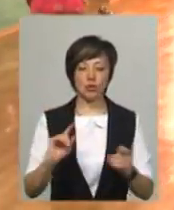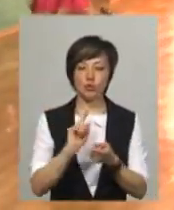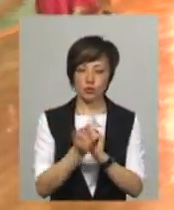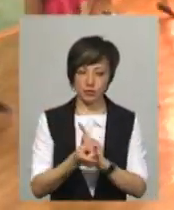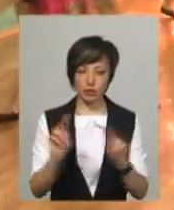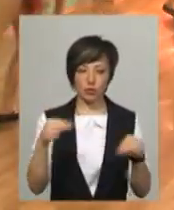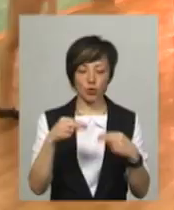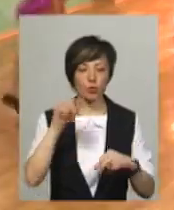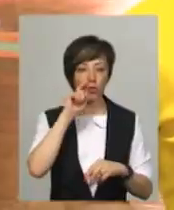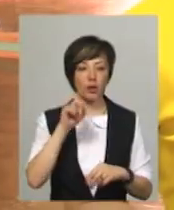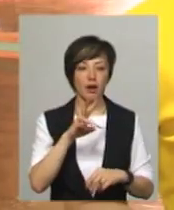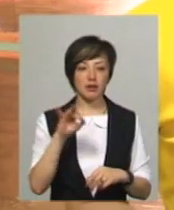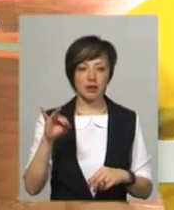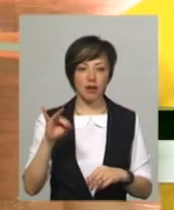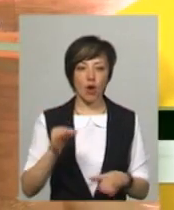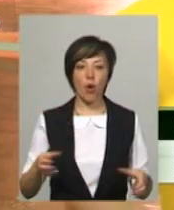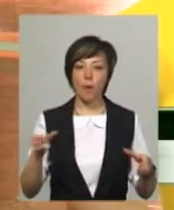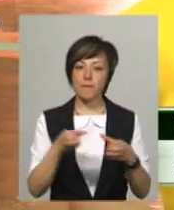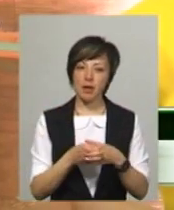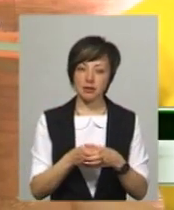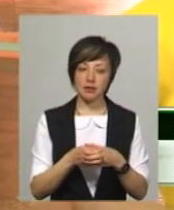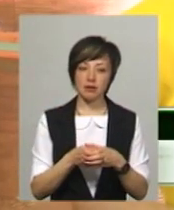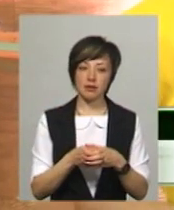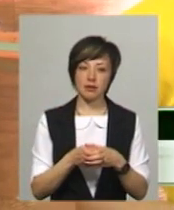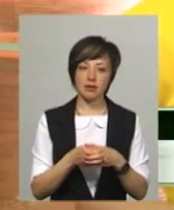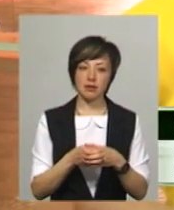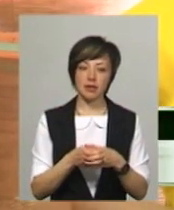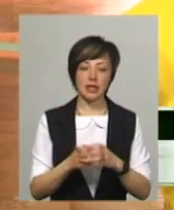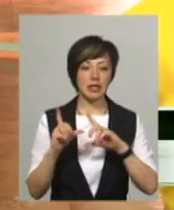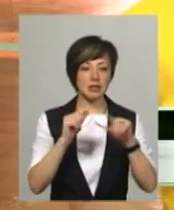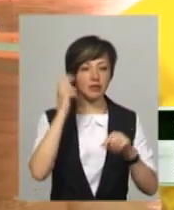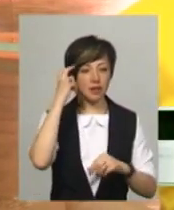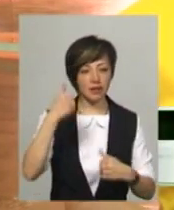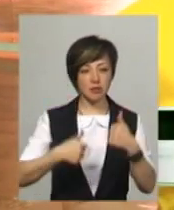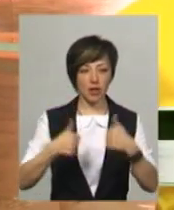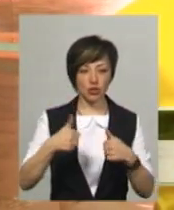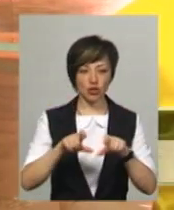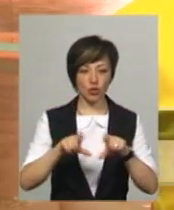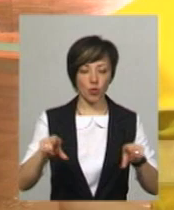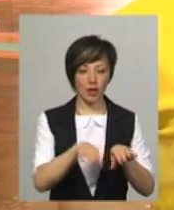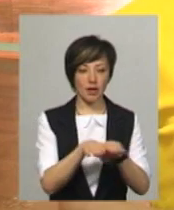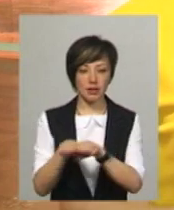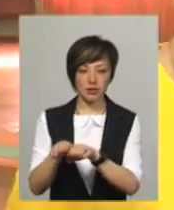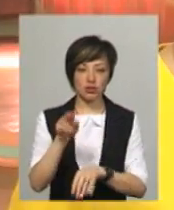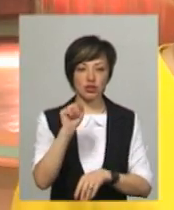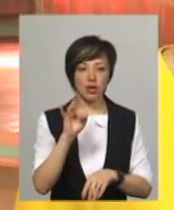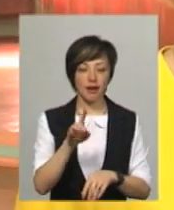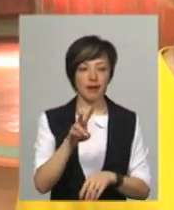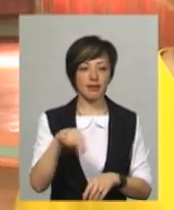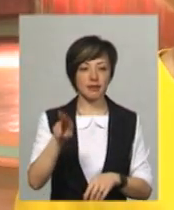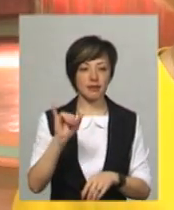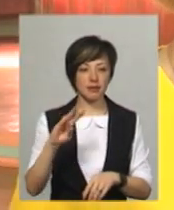ставали чемпіонками України. Команда їздила в Київ на змагання шкільної ліги з черлідингу. В